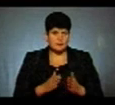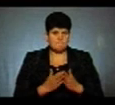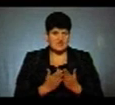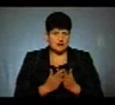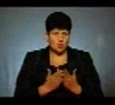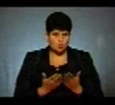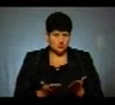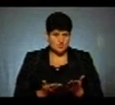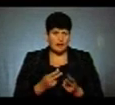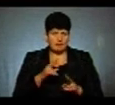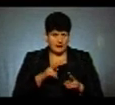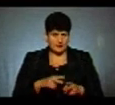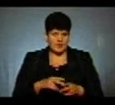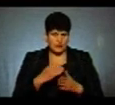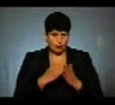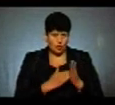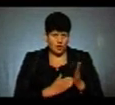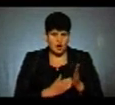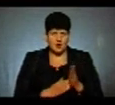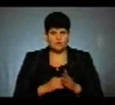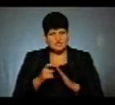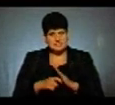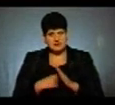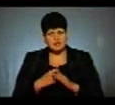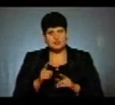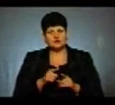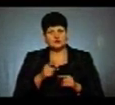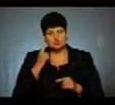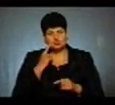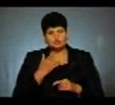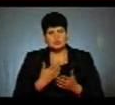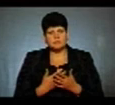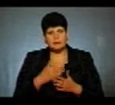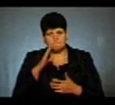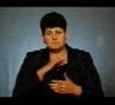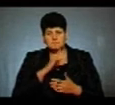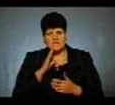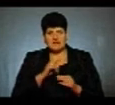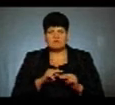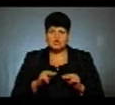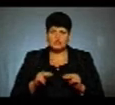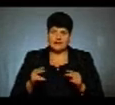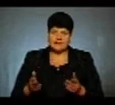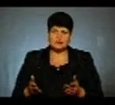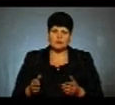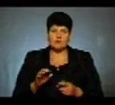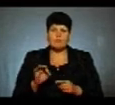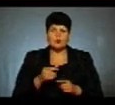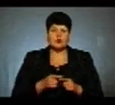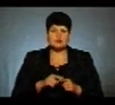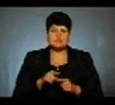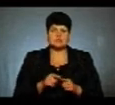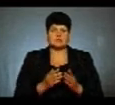підручник, переглядали програму, і чи дізнавалися, що думають, наприклад, батьки, вчителі про цей предмет, про